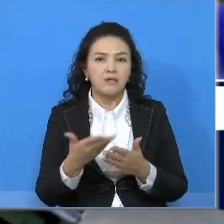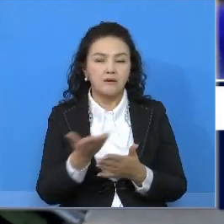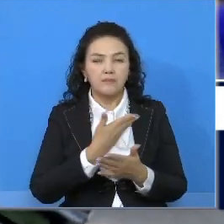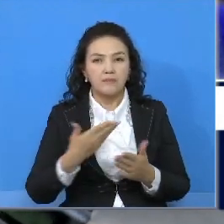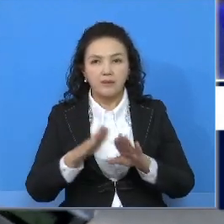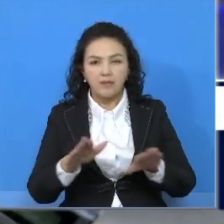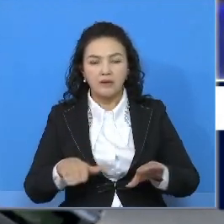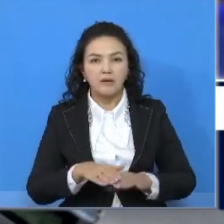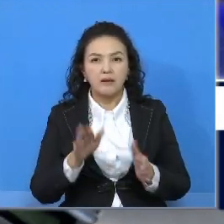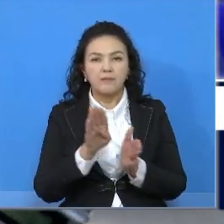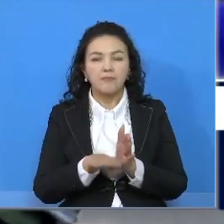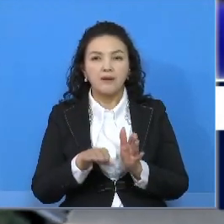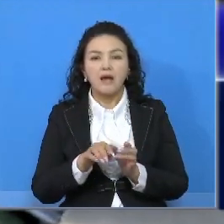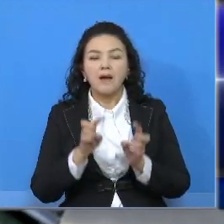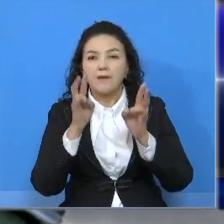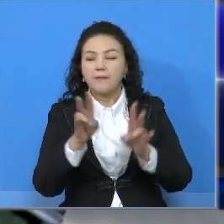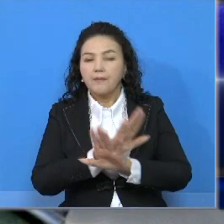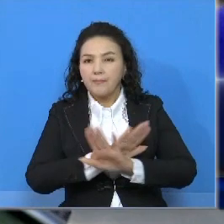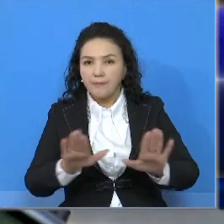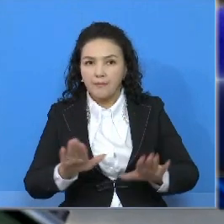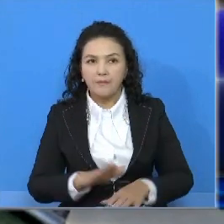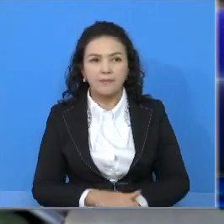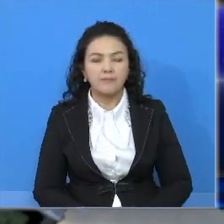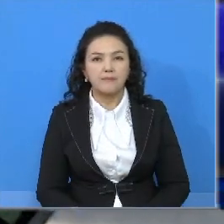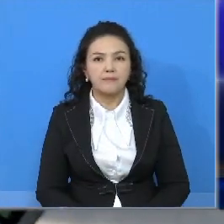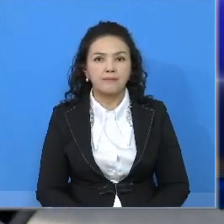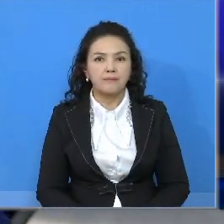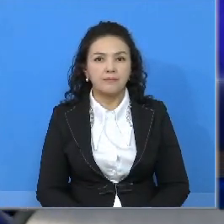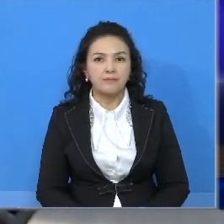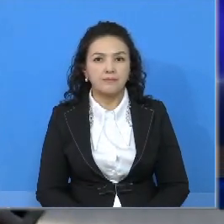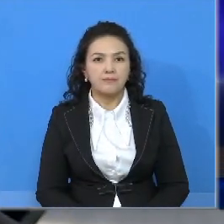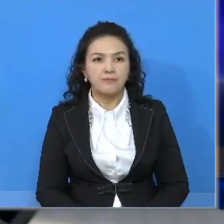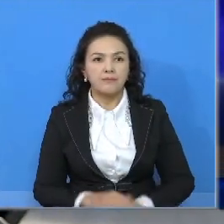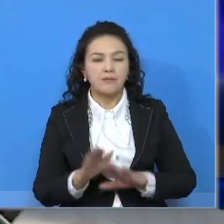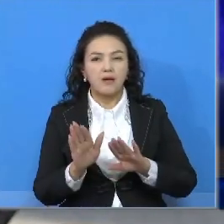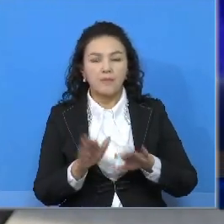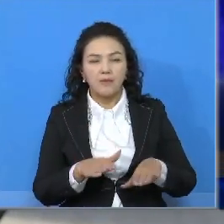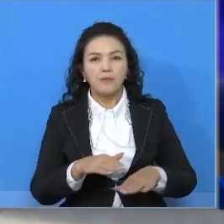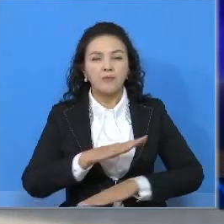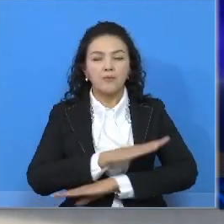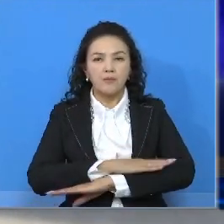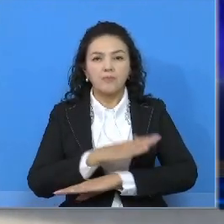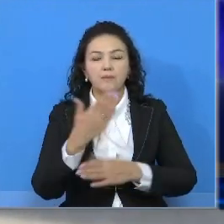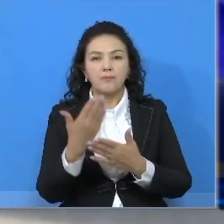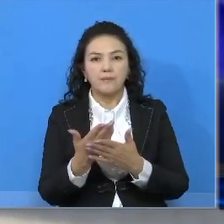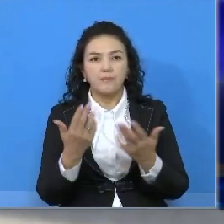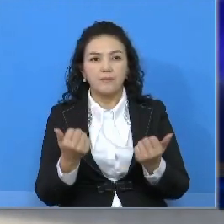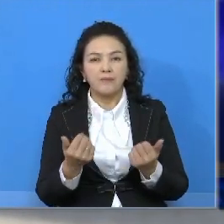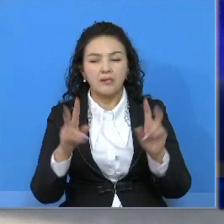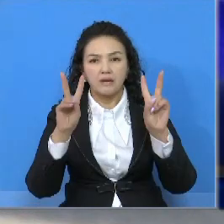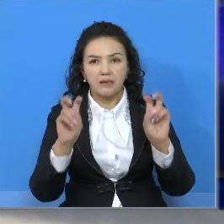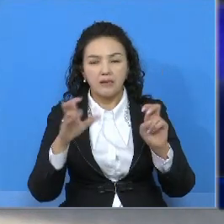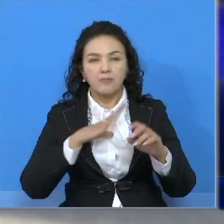наших детей никакой опасности не будет в дальнейшем. Пропущенные уроки восстановятся? Пропущенные уроки, да, если тема